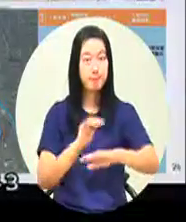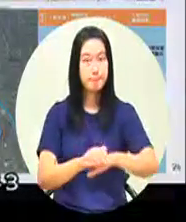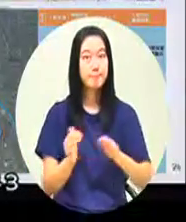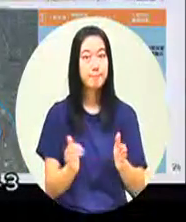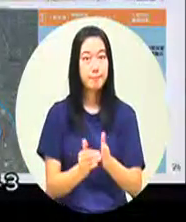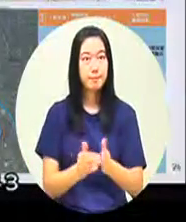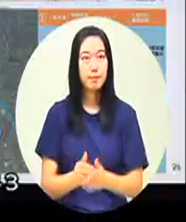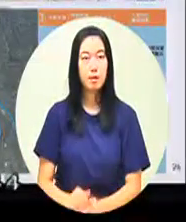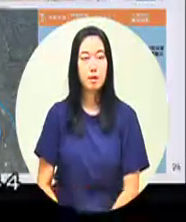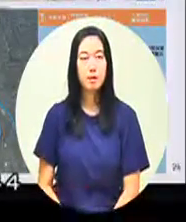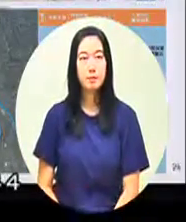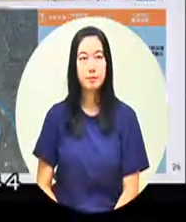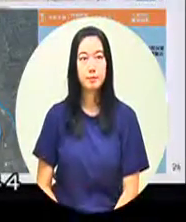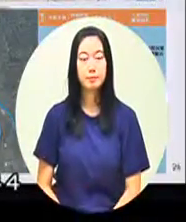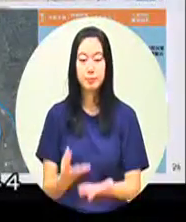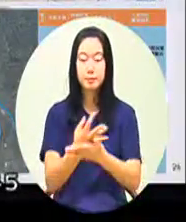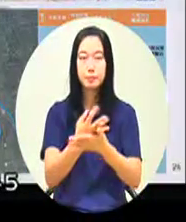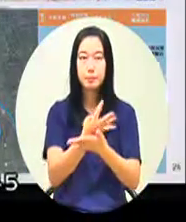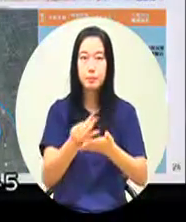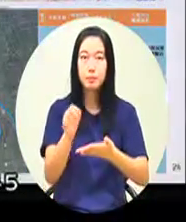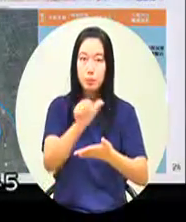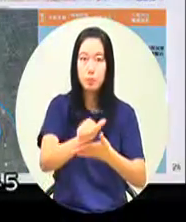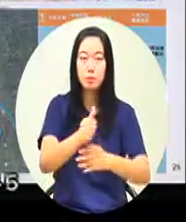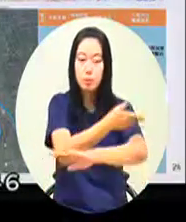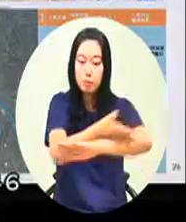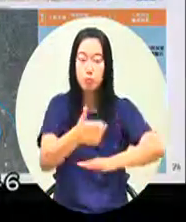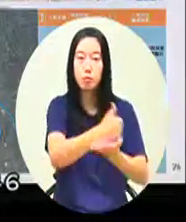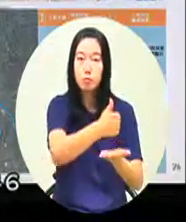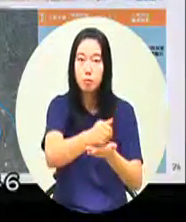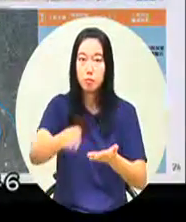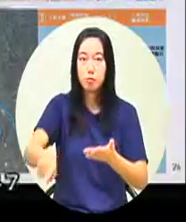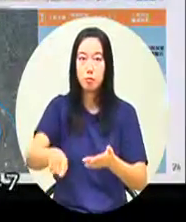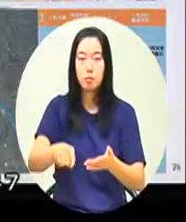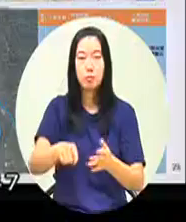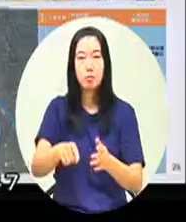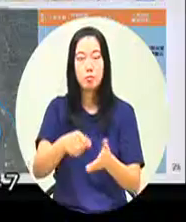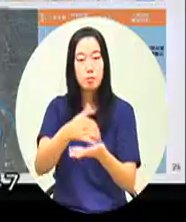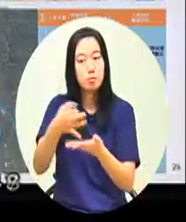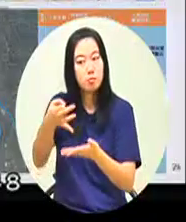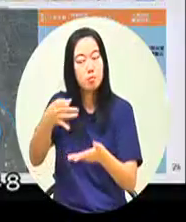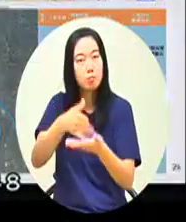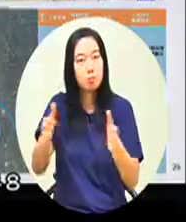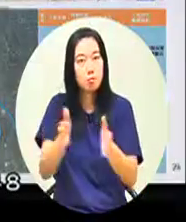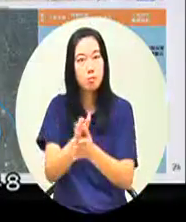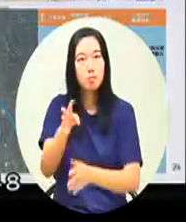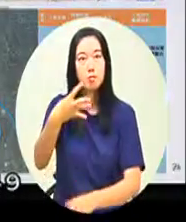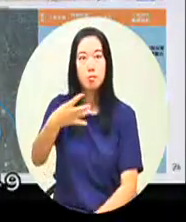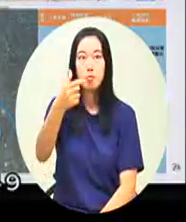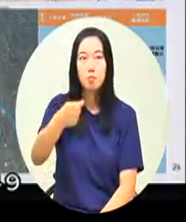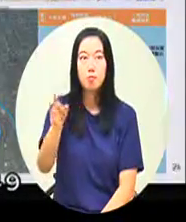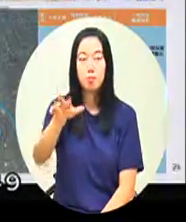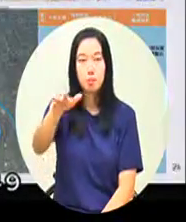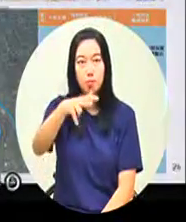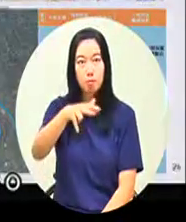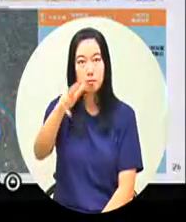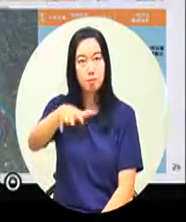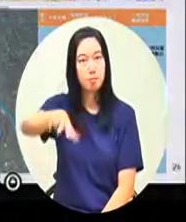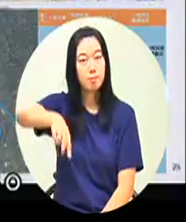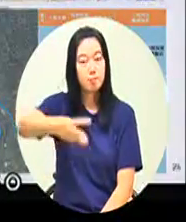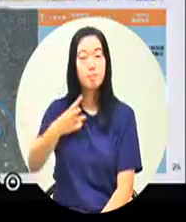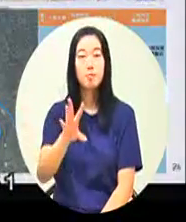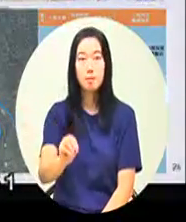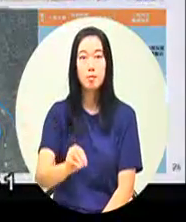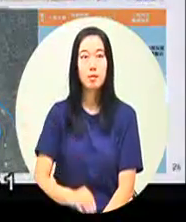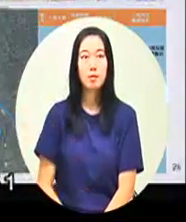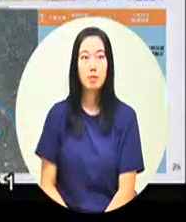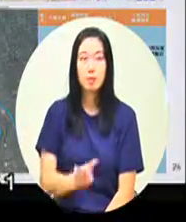这个部分是也是刚刚五号排水的这个部分，那总经费是4亿7300万，这个部分刚刚已经报告。那下一个